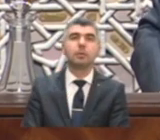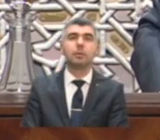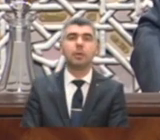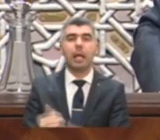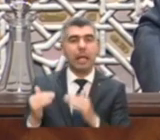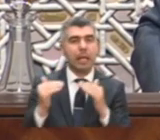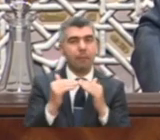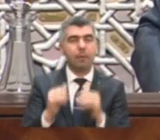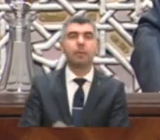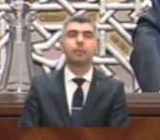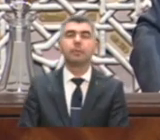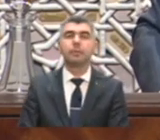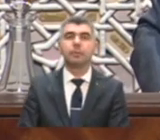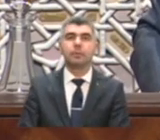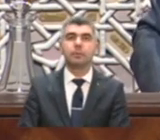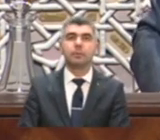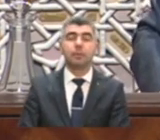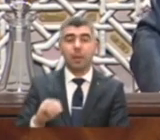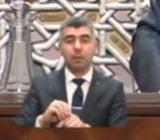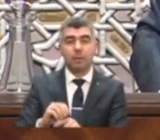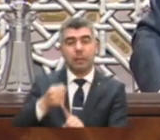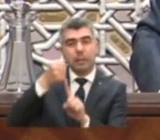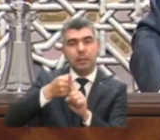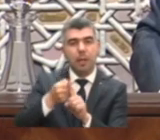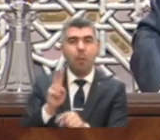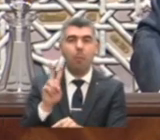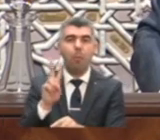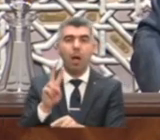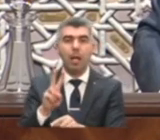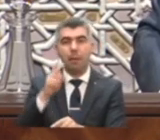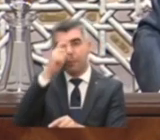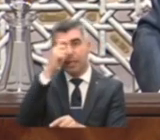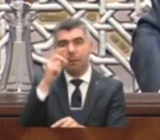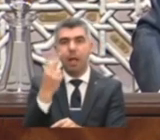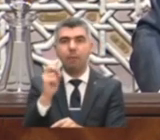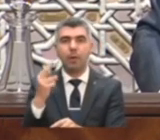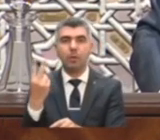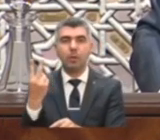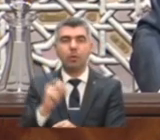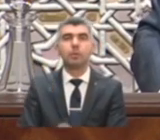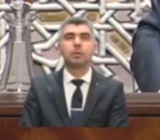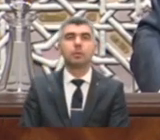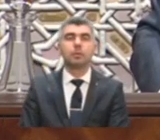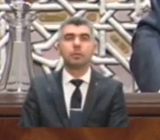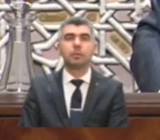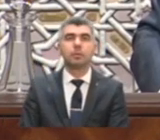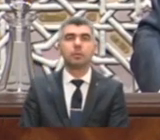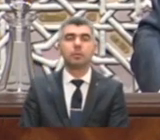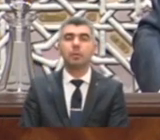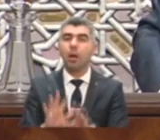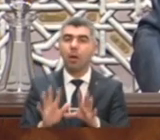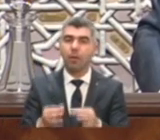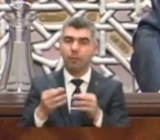الموضوع، ويتعلق الأمر بتحضير المخيمات الصيفية لسنة 2022. لذا أقترح طرحها